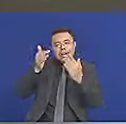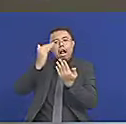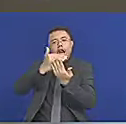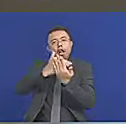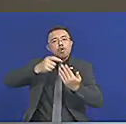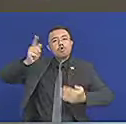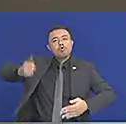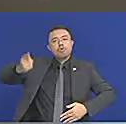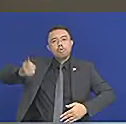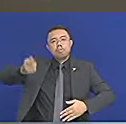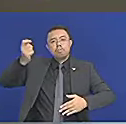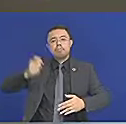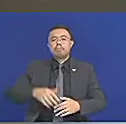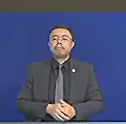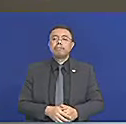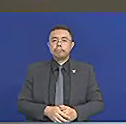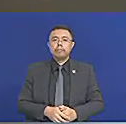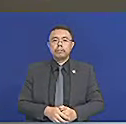hukum.